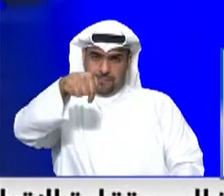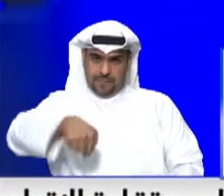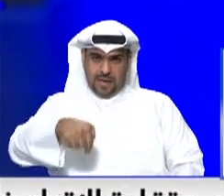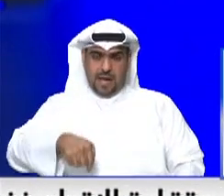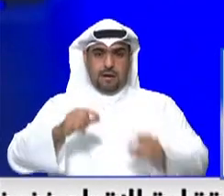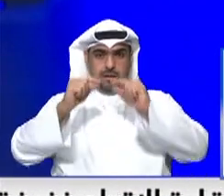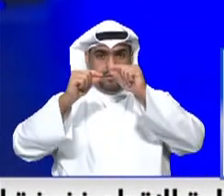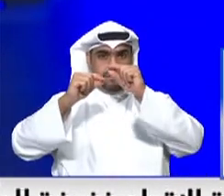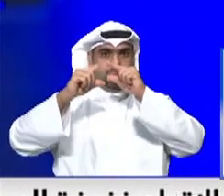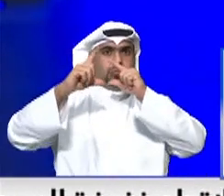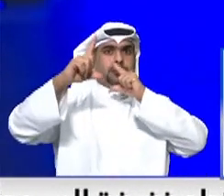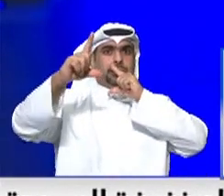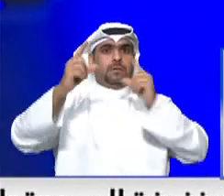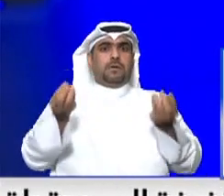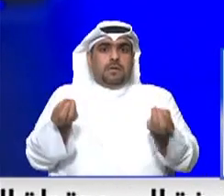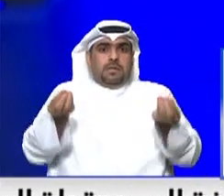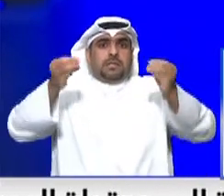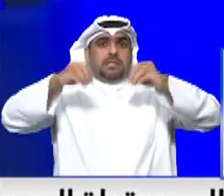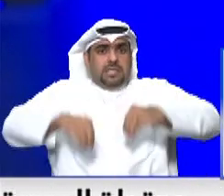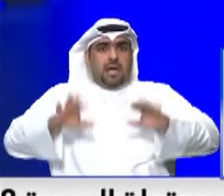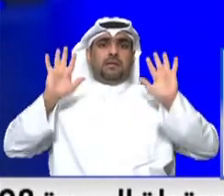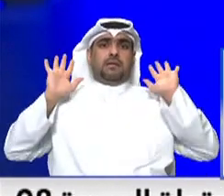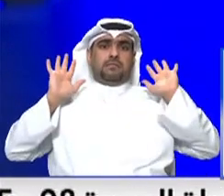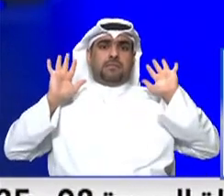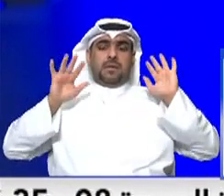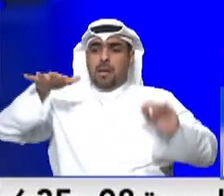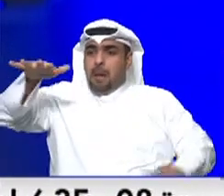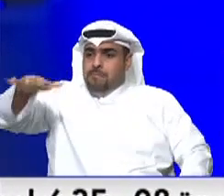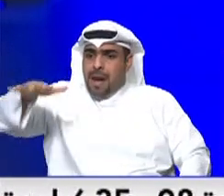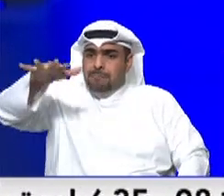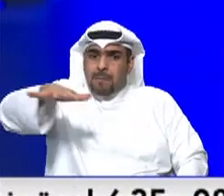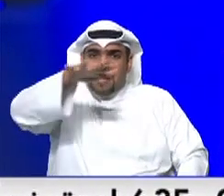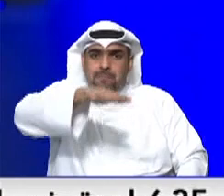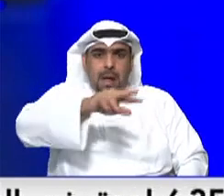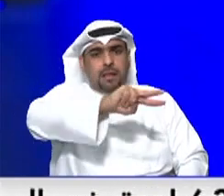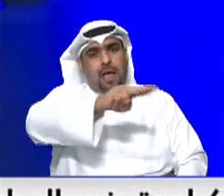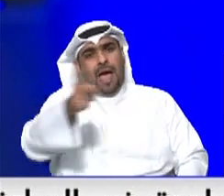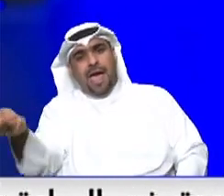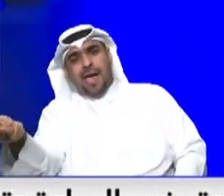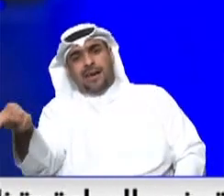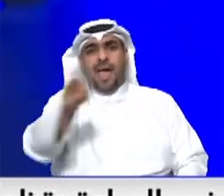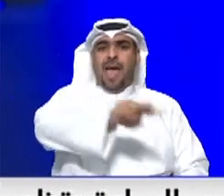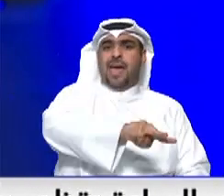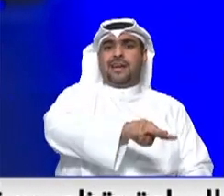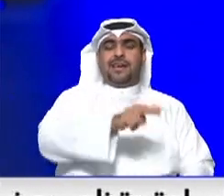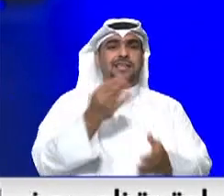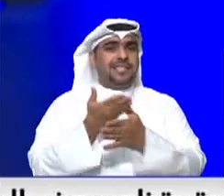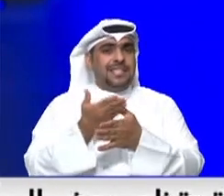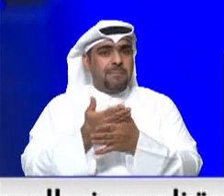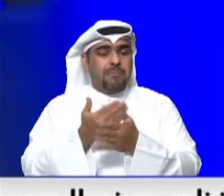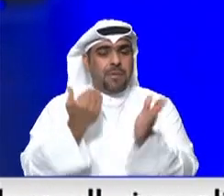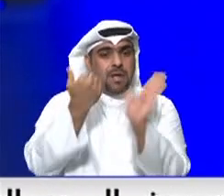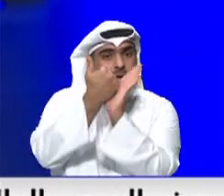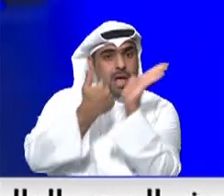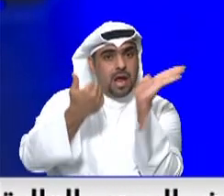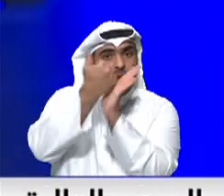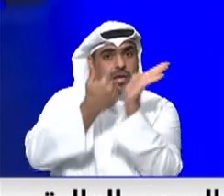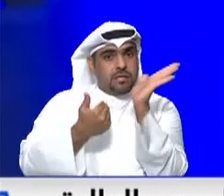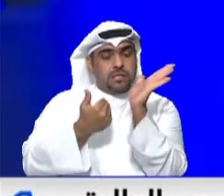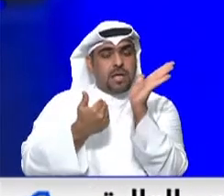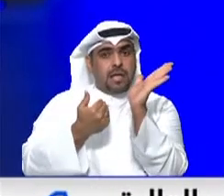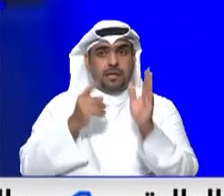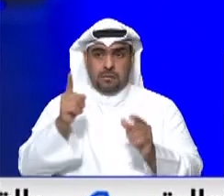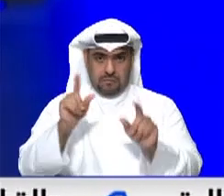المشكله تتجزا وتختلف بين دوله واخرى تبعا لحجمها اقتصادها تطورها